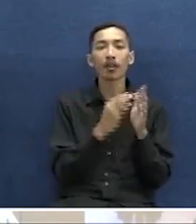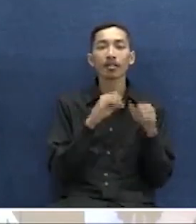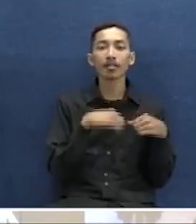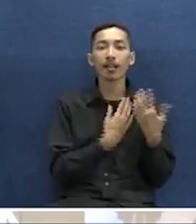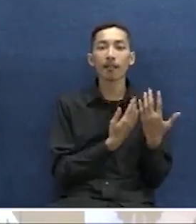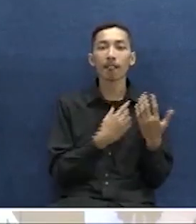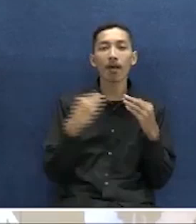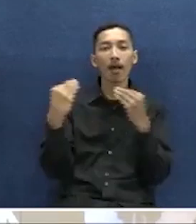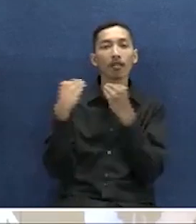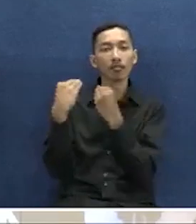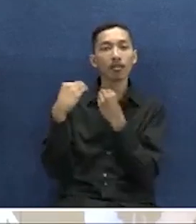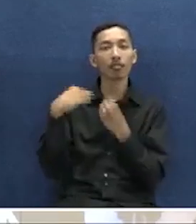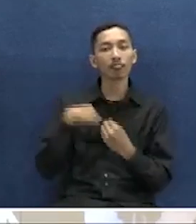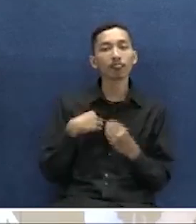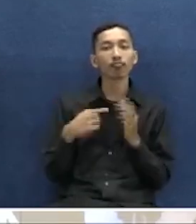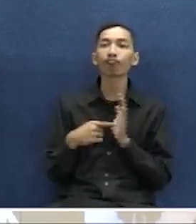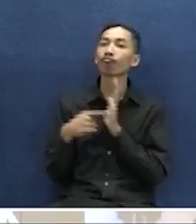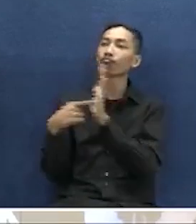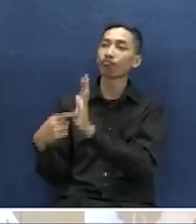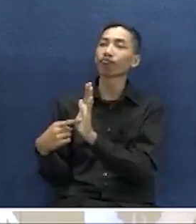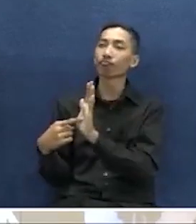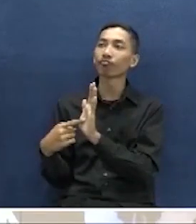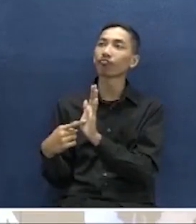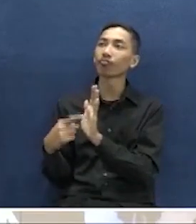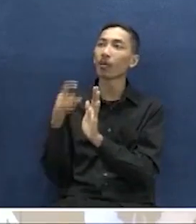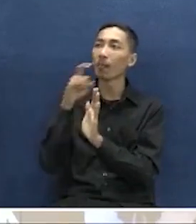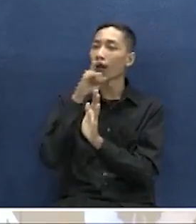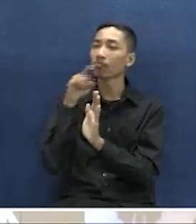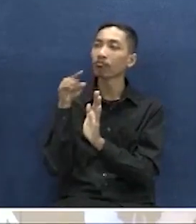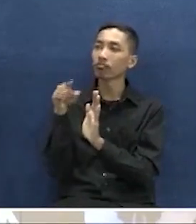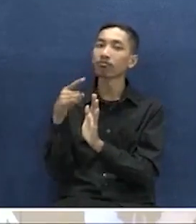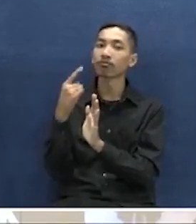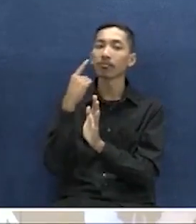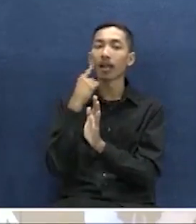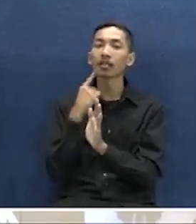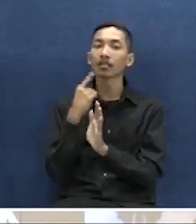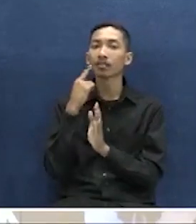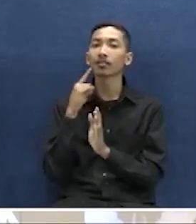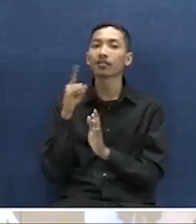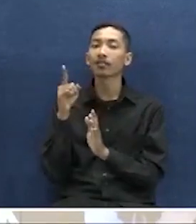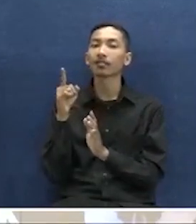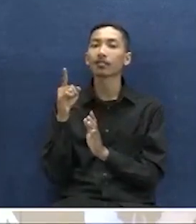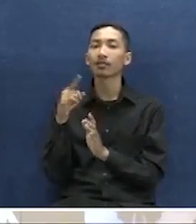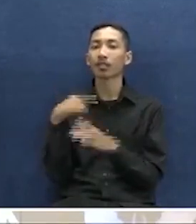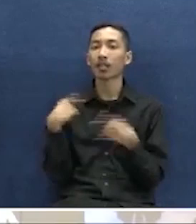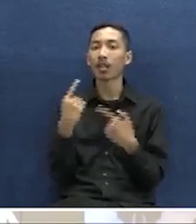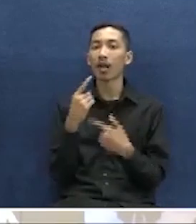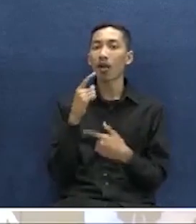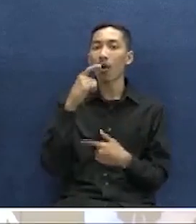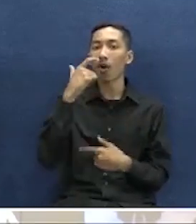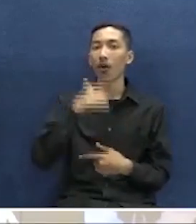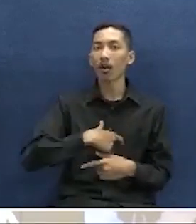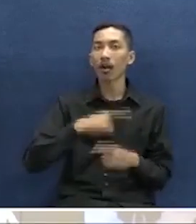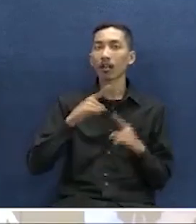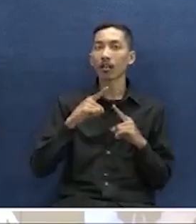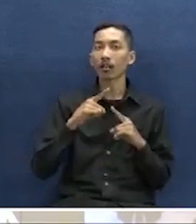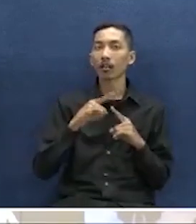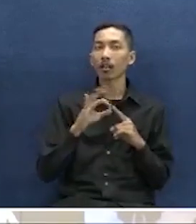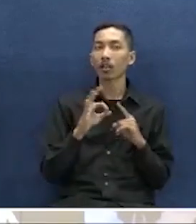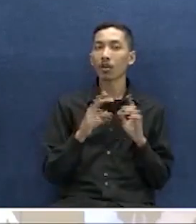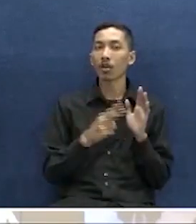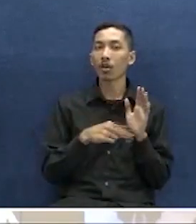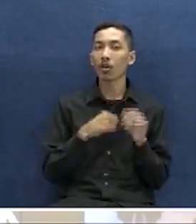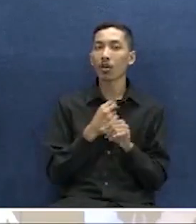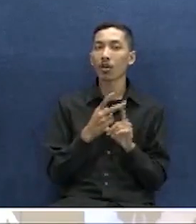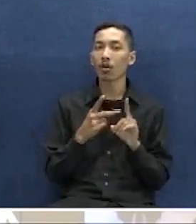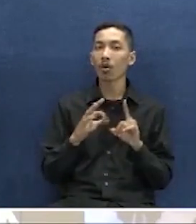saya otak bisnisnya memang Papi yang kasih kita orang Tionghoa punya tradisi bisnis Cuman kalau